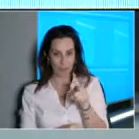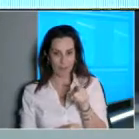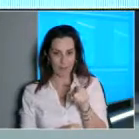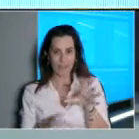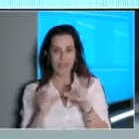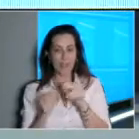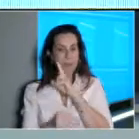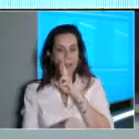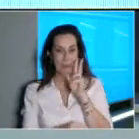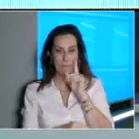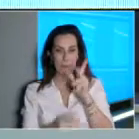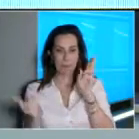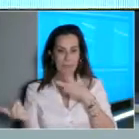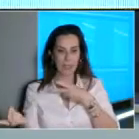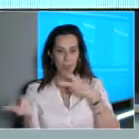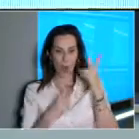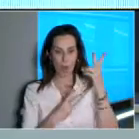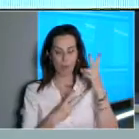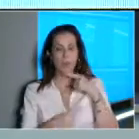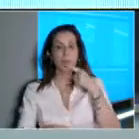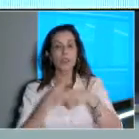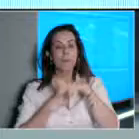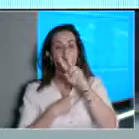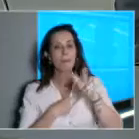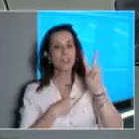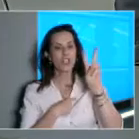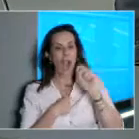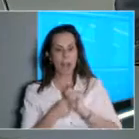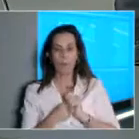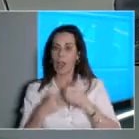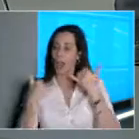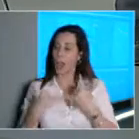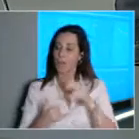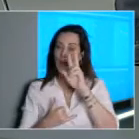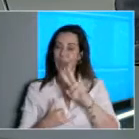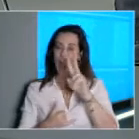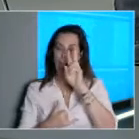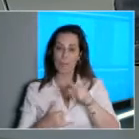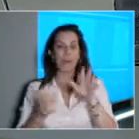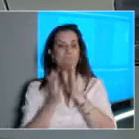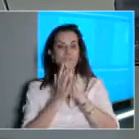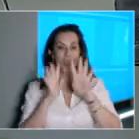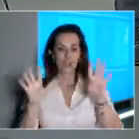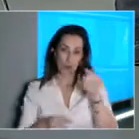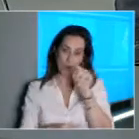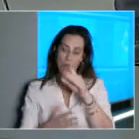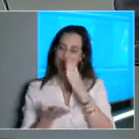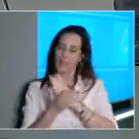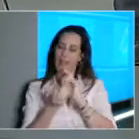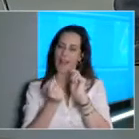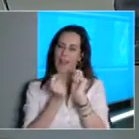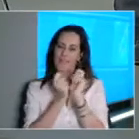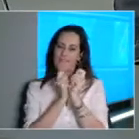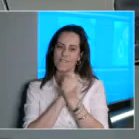יחד עם אמו בבית החולים שנת 2002. היום, 2019, שין, שהפך